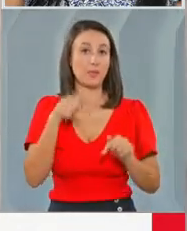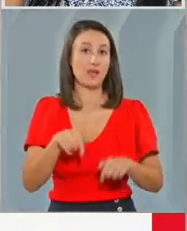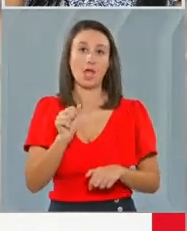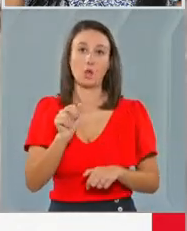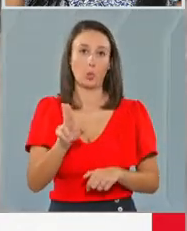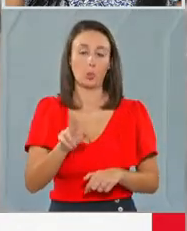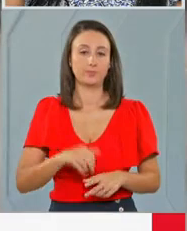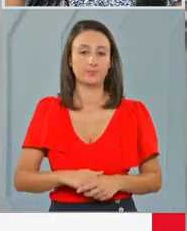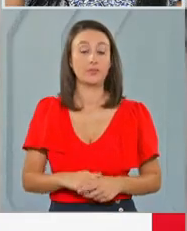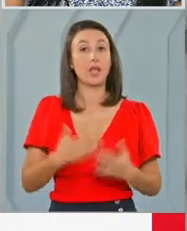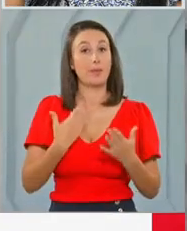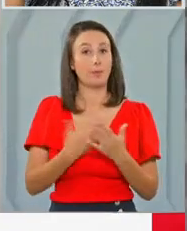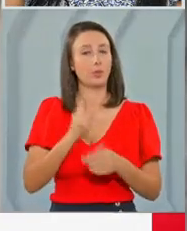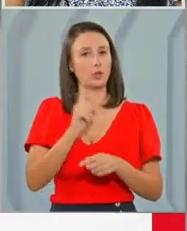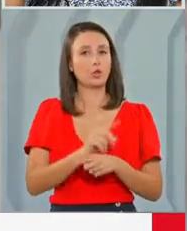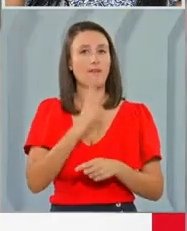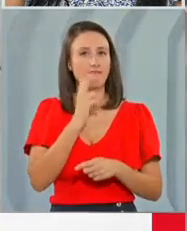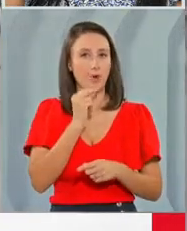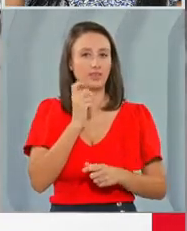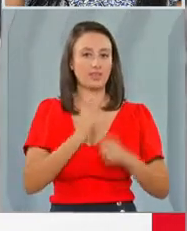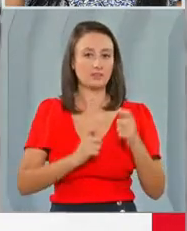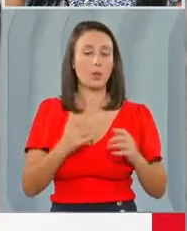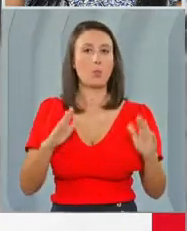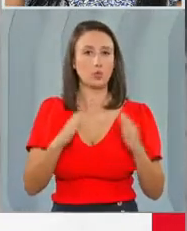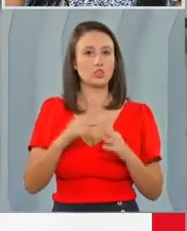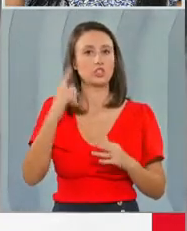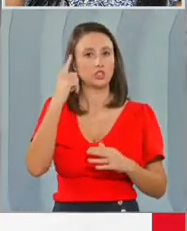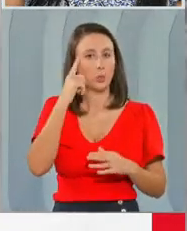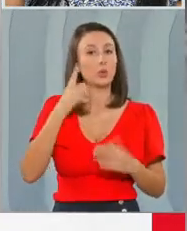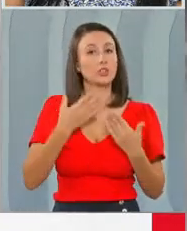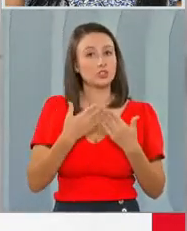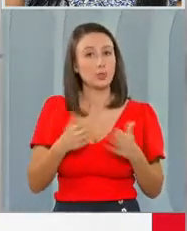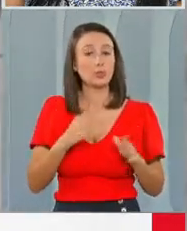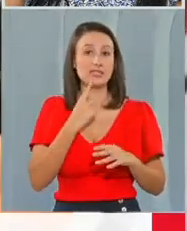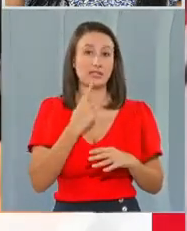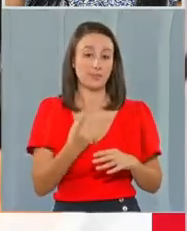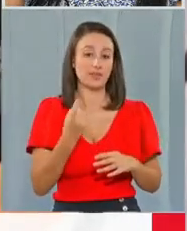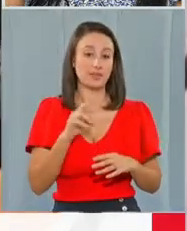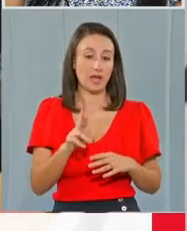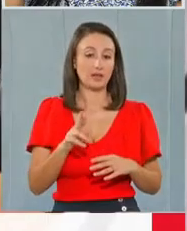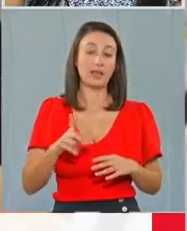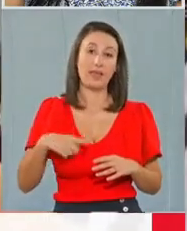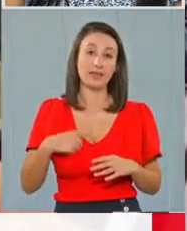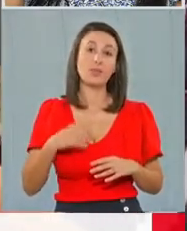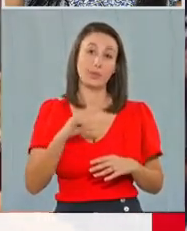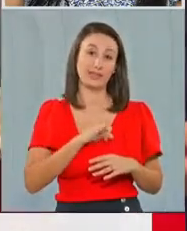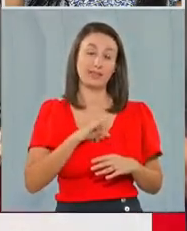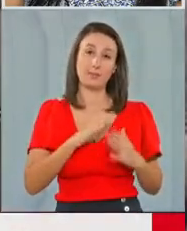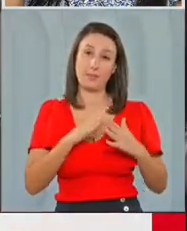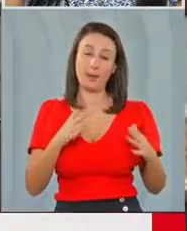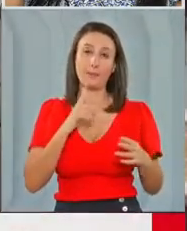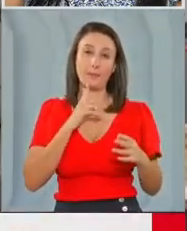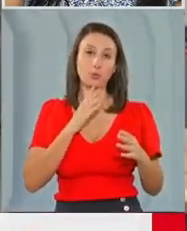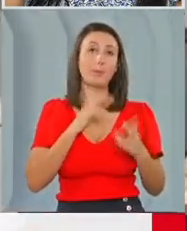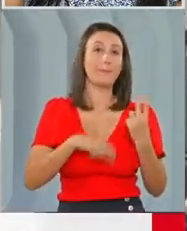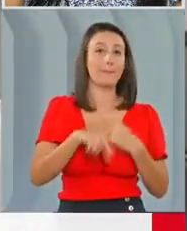nu. Și pentru că tot vorbeam de munte, știu că suntem la început de săptămână, însă există un interes mai crescut pentru